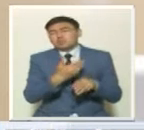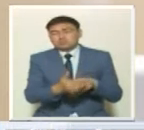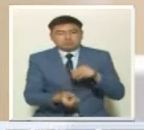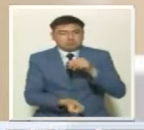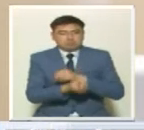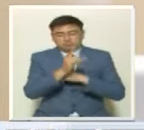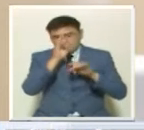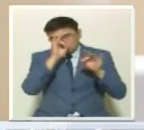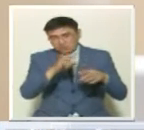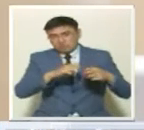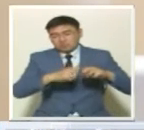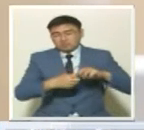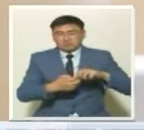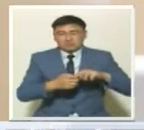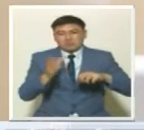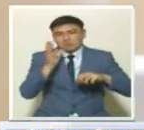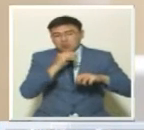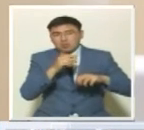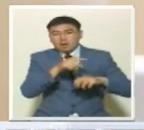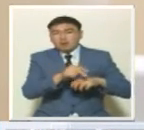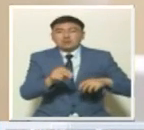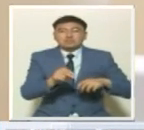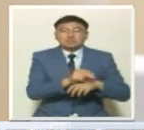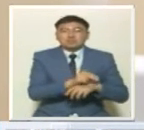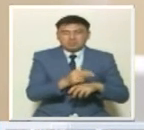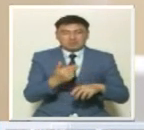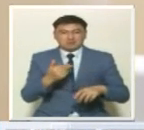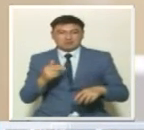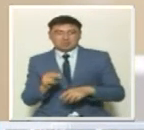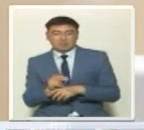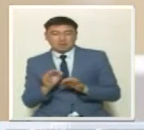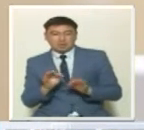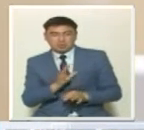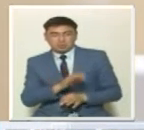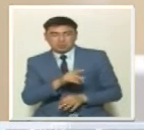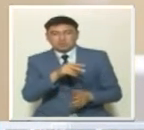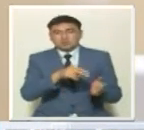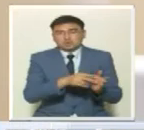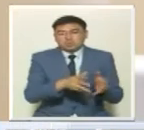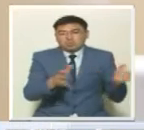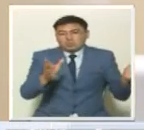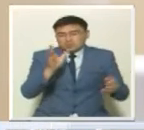форс-мажорные ситуации. Соответственно, стоимость ремонта, не проведенного вовремя, удваивается в случае возникновения